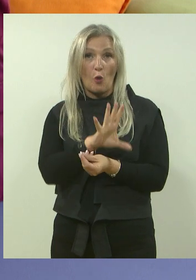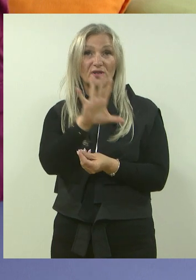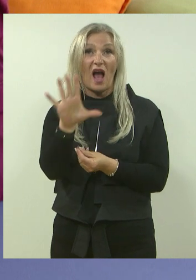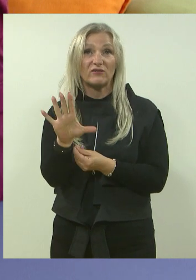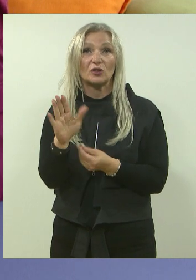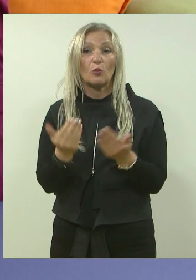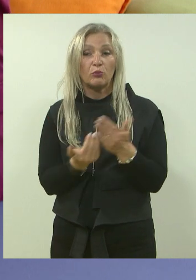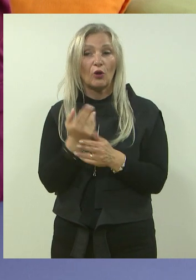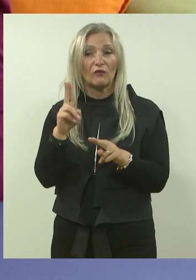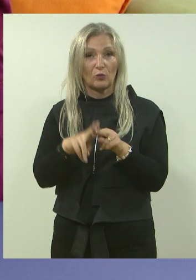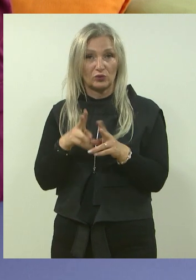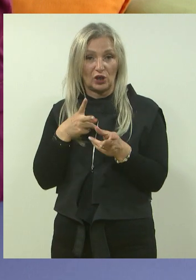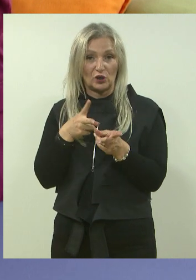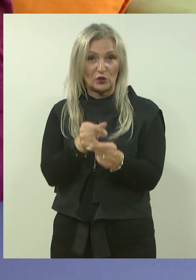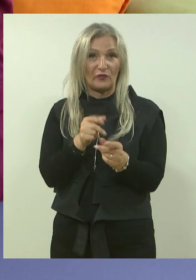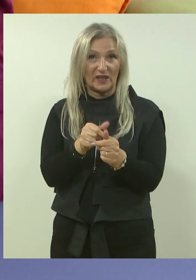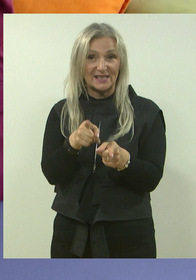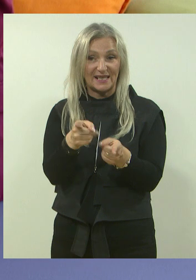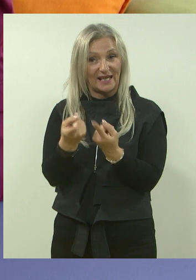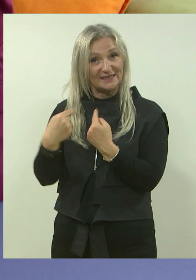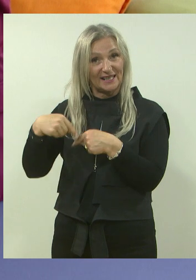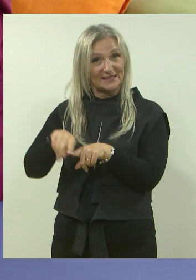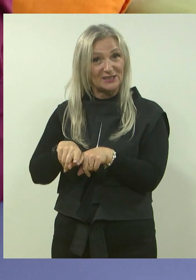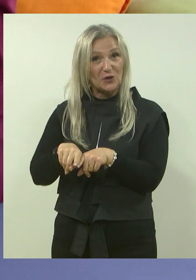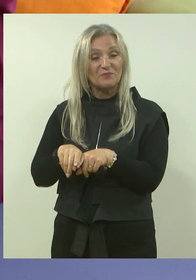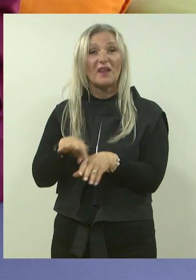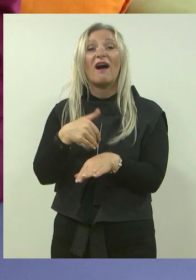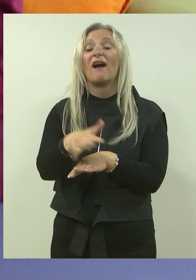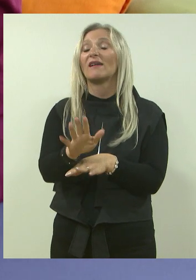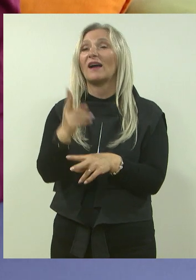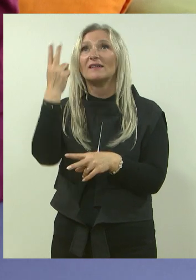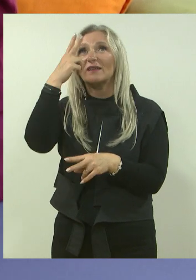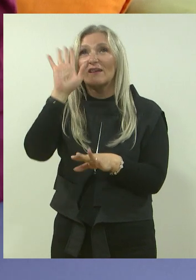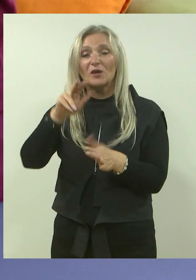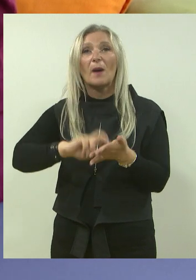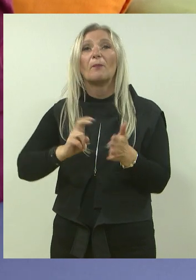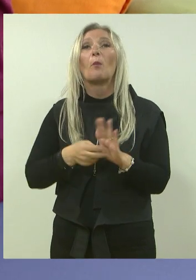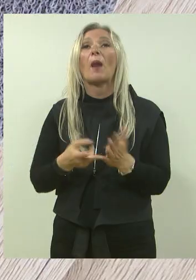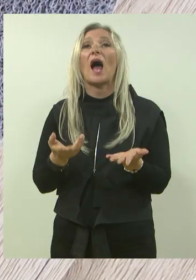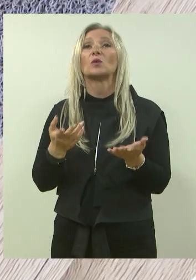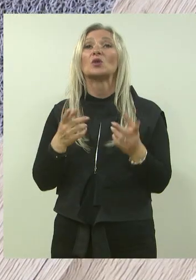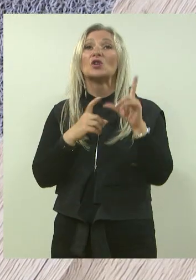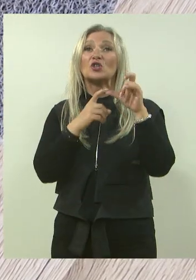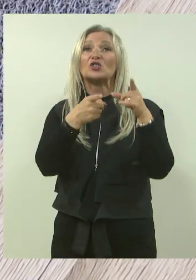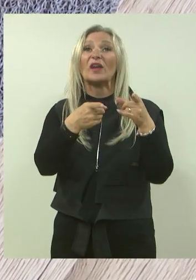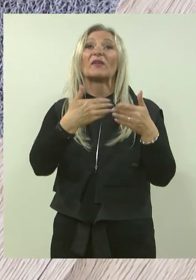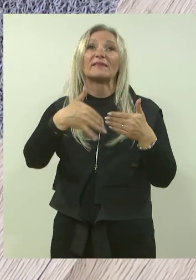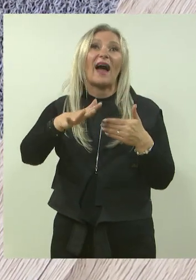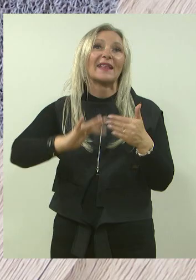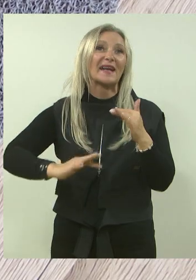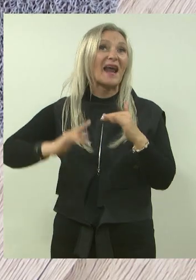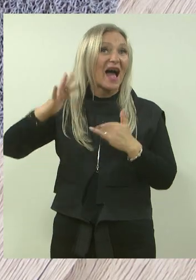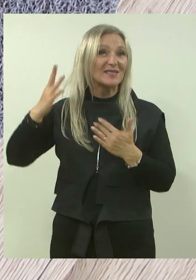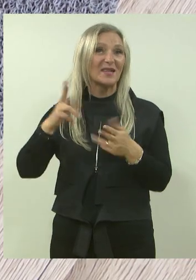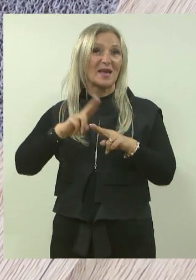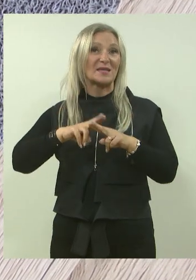mi sufinancirati i taj dio. A dalje onda naravno da imam u planu da Štefek ide i dalje i da bude